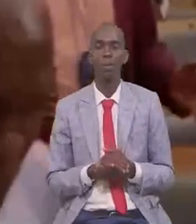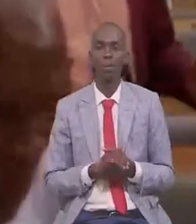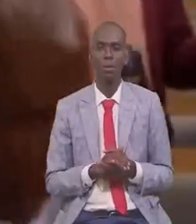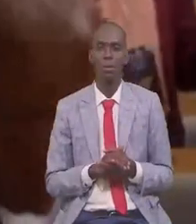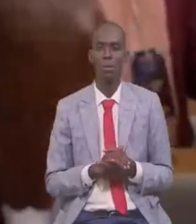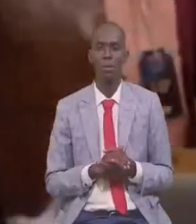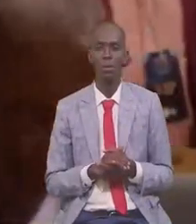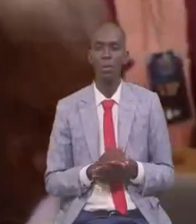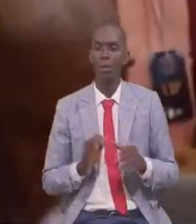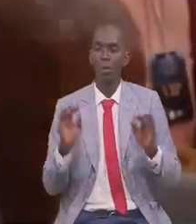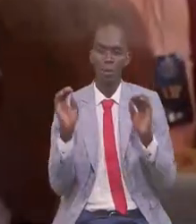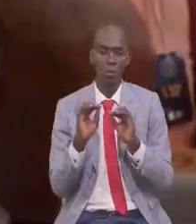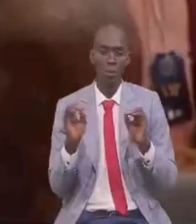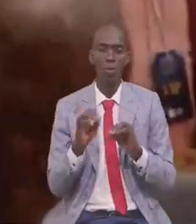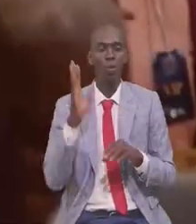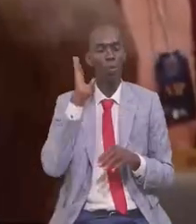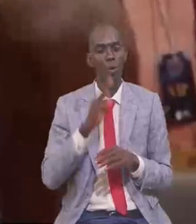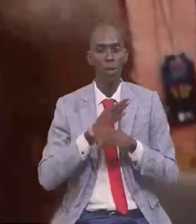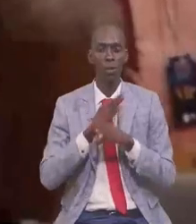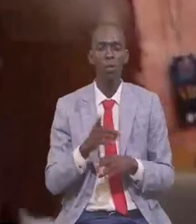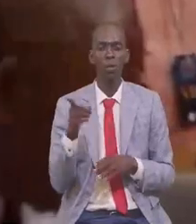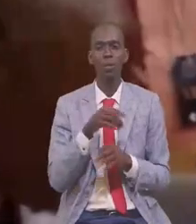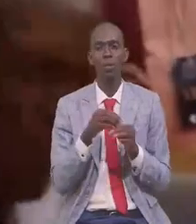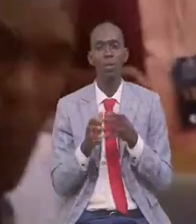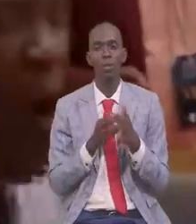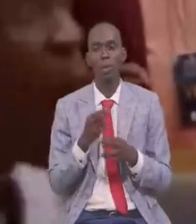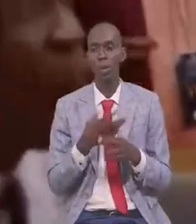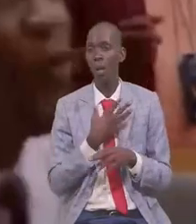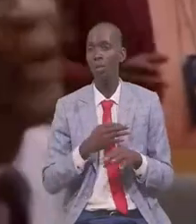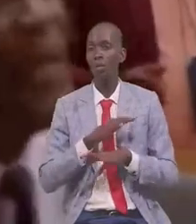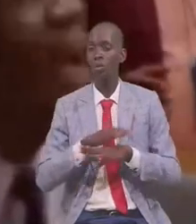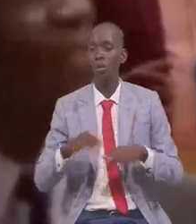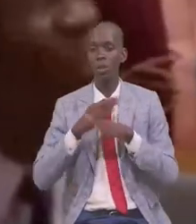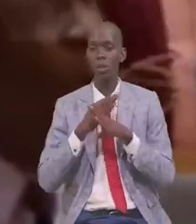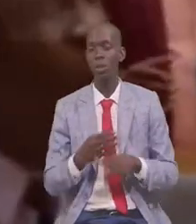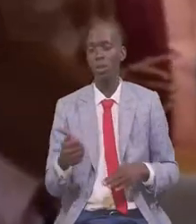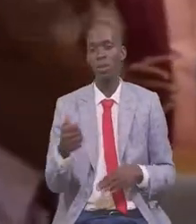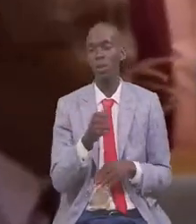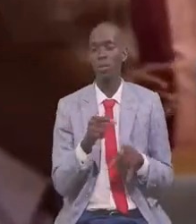Rien ne va t'empêcher. Et ne sois pas un obstacle pour toi-même.